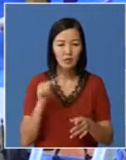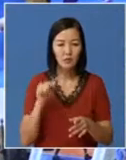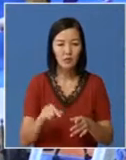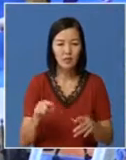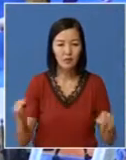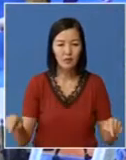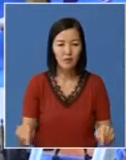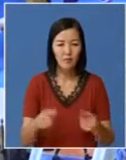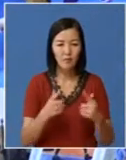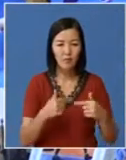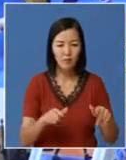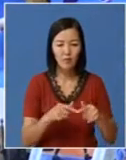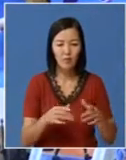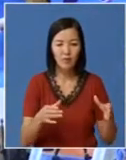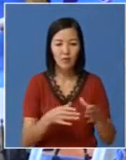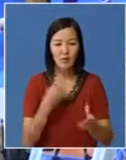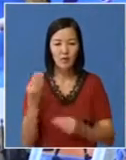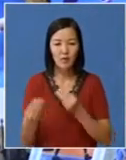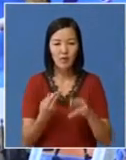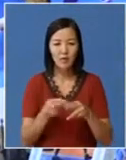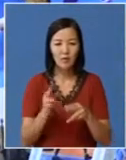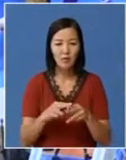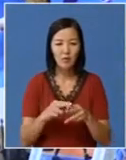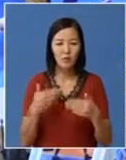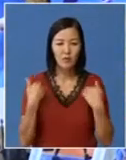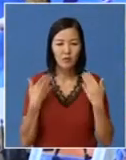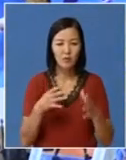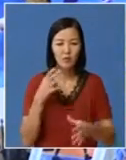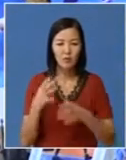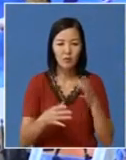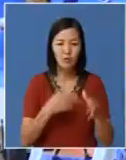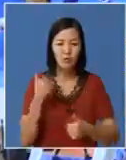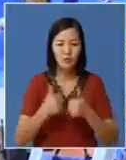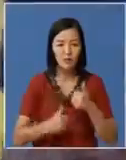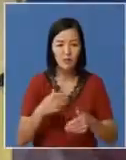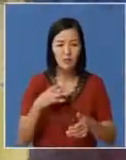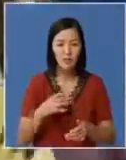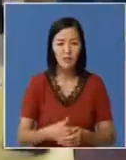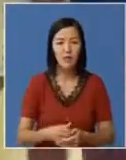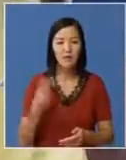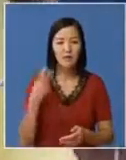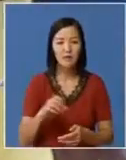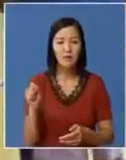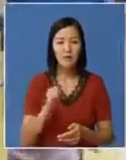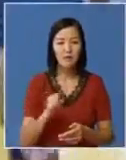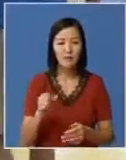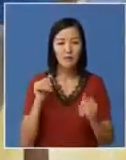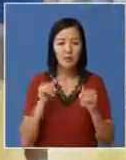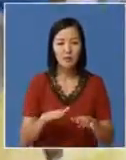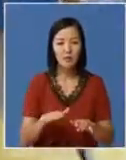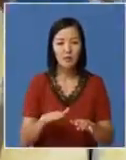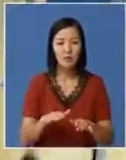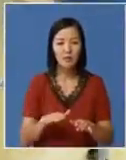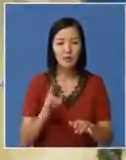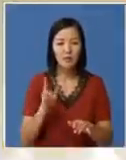формируются команды и игроки, которые будут представлять Казахстан на международных стартах. К 20 августа решится исход